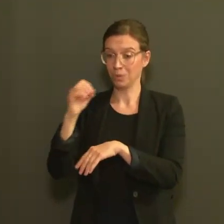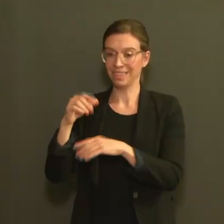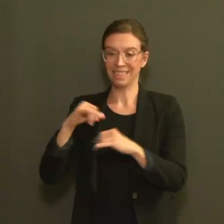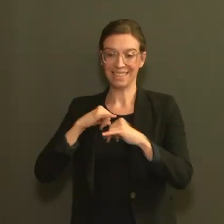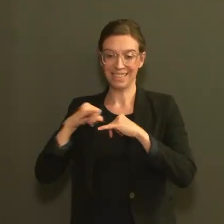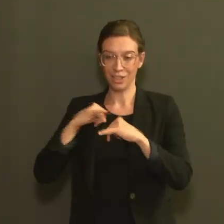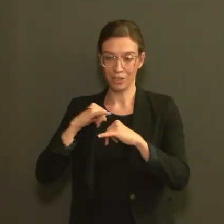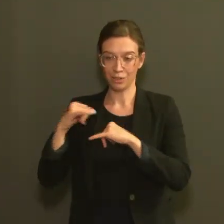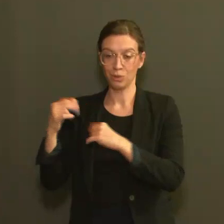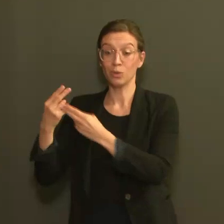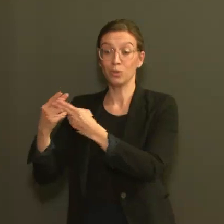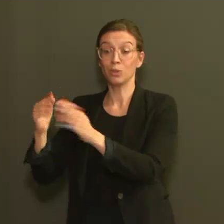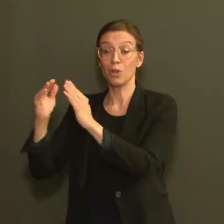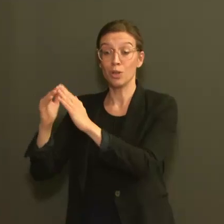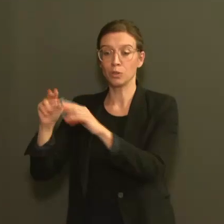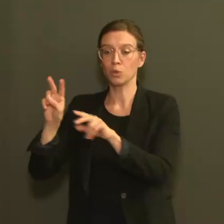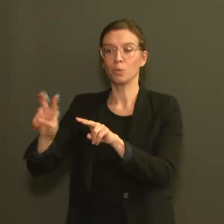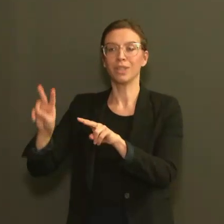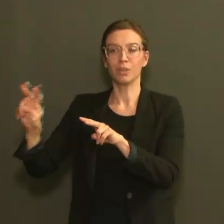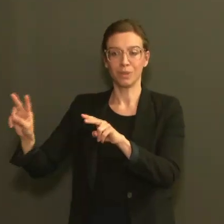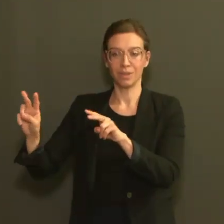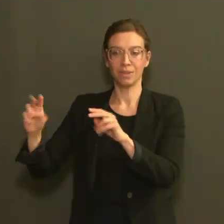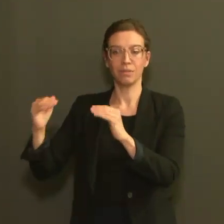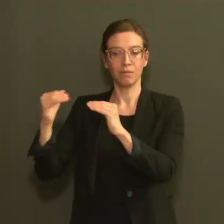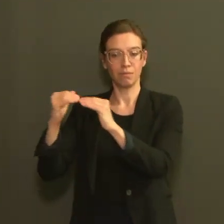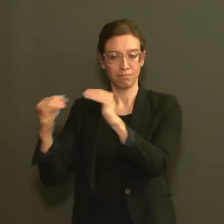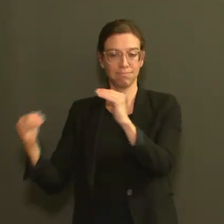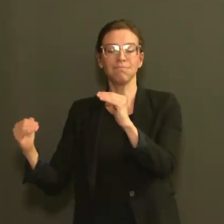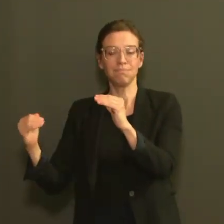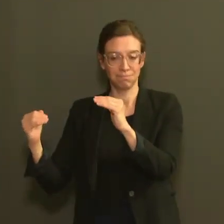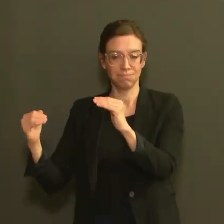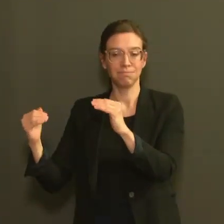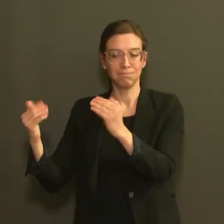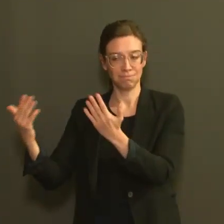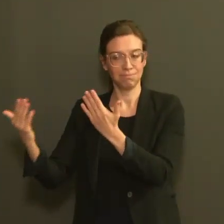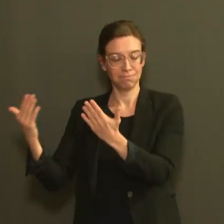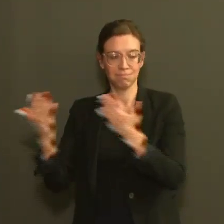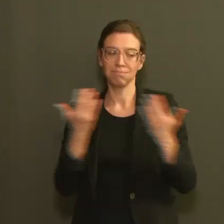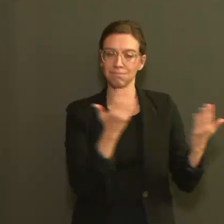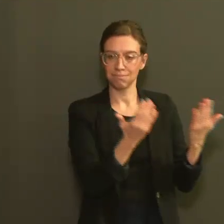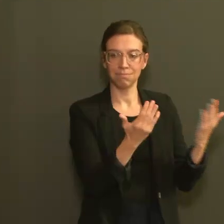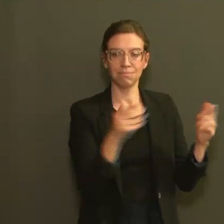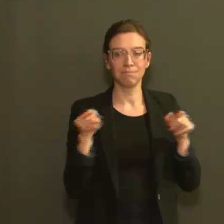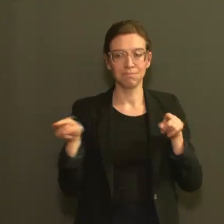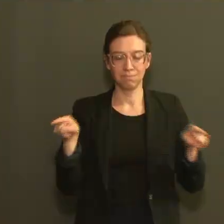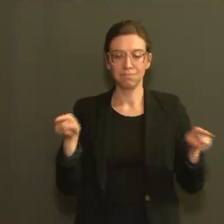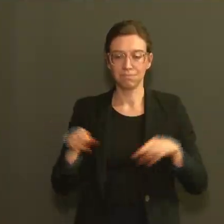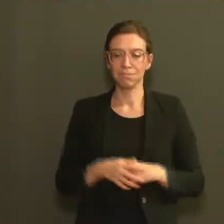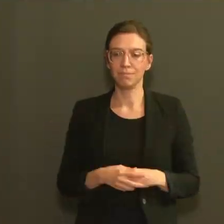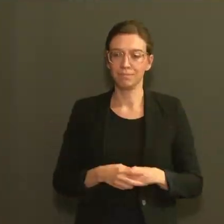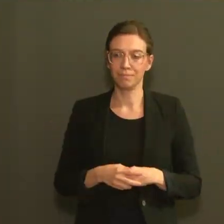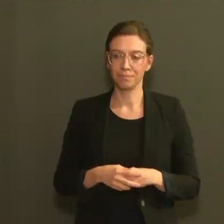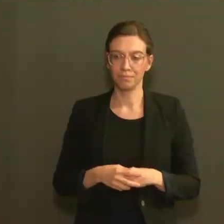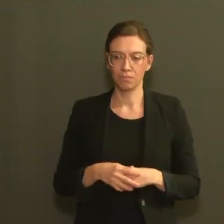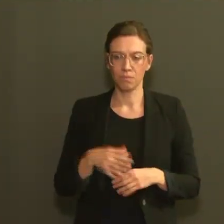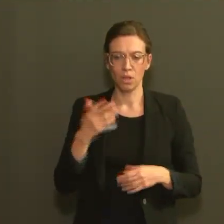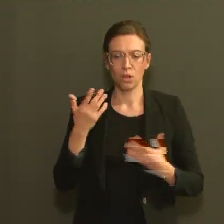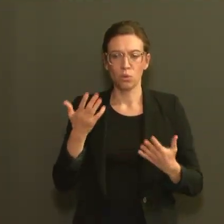werden 73% van de COVID-overlijdens bevestigd met behulp van een labotest of een